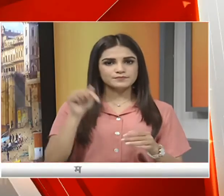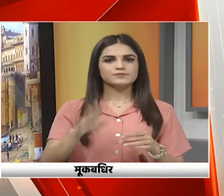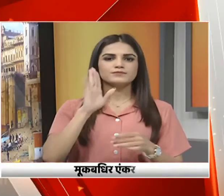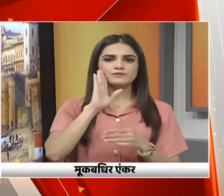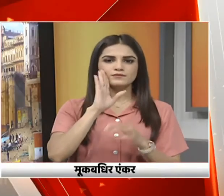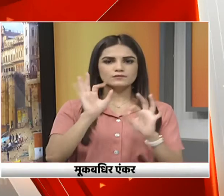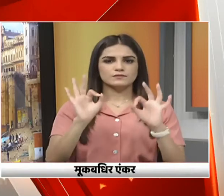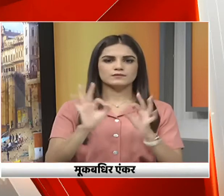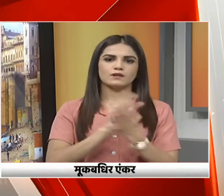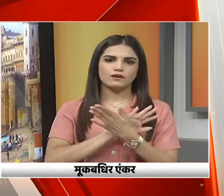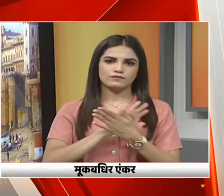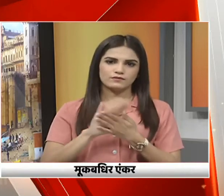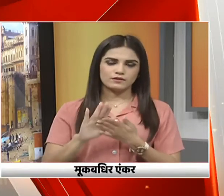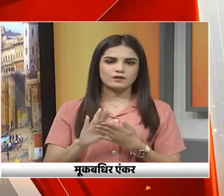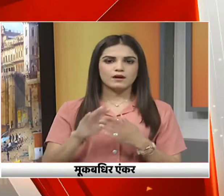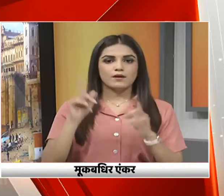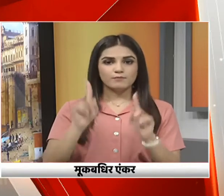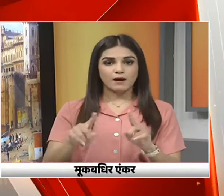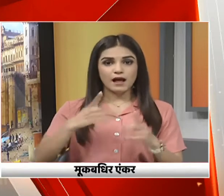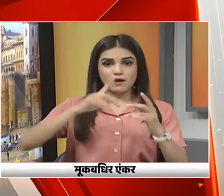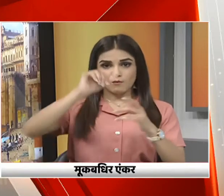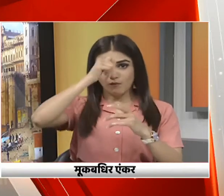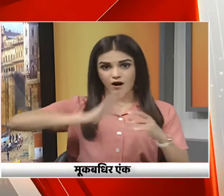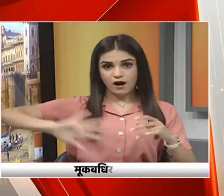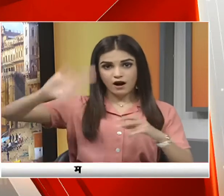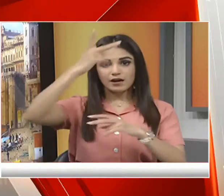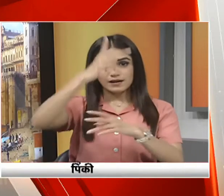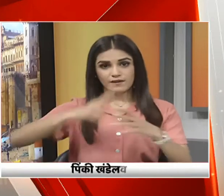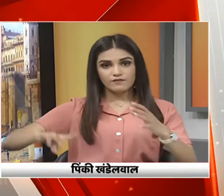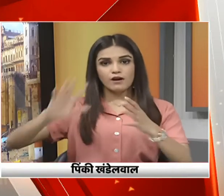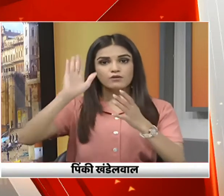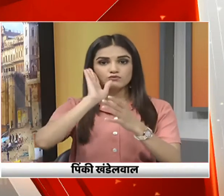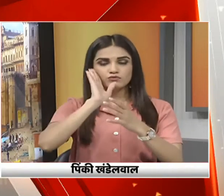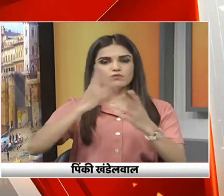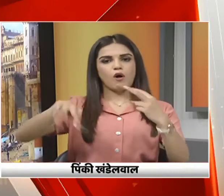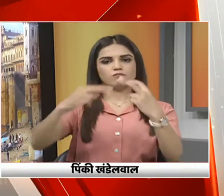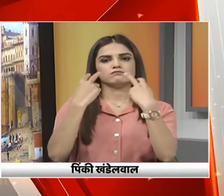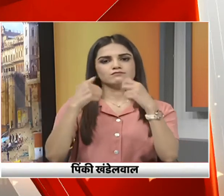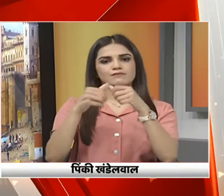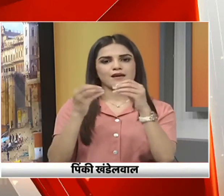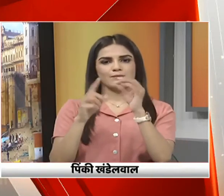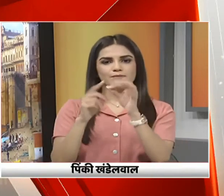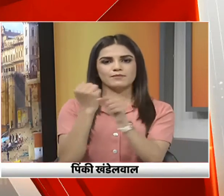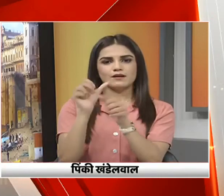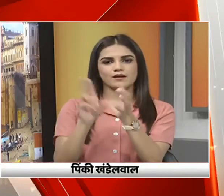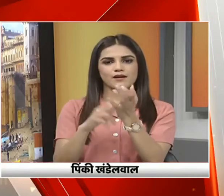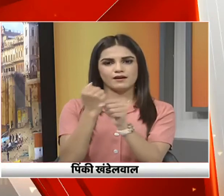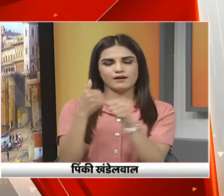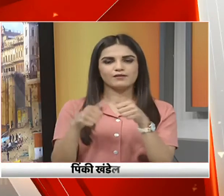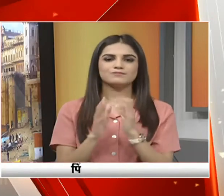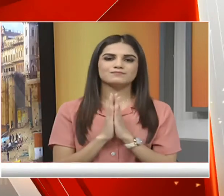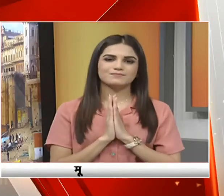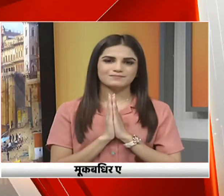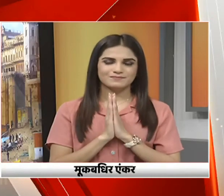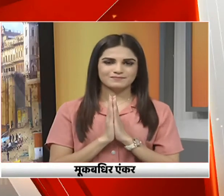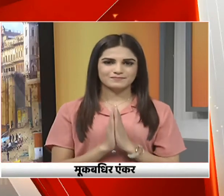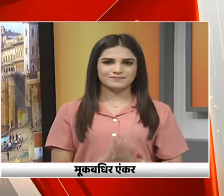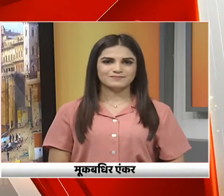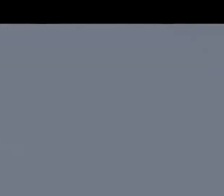इसी के साथ स्पेशल बुलेटिन में बस इतना ही, लेकिन देश दुनिया की तमाम खबरों के लिए आप बने रहिए एबीपी गंगा के साथ। नमस्कार।